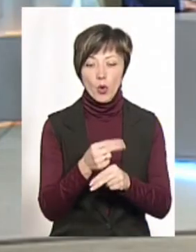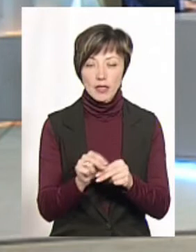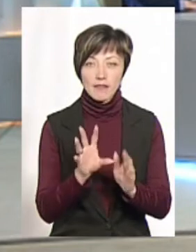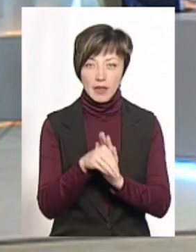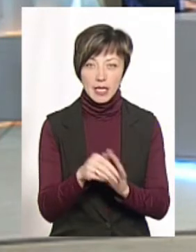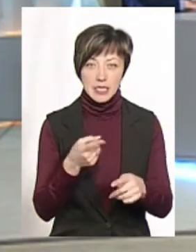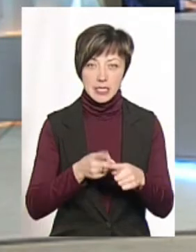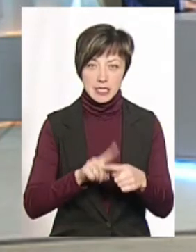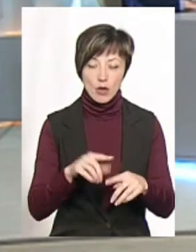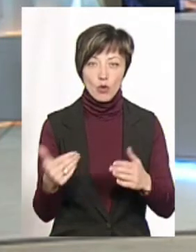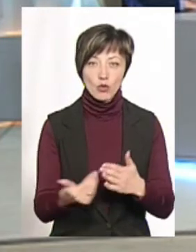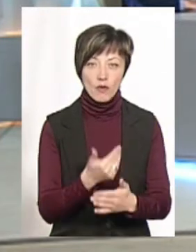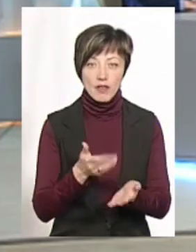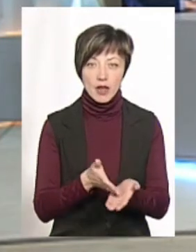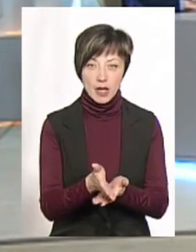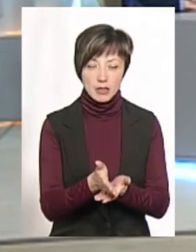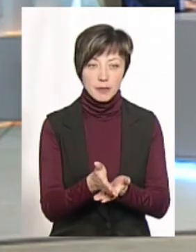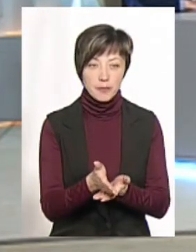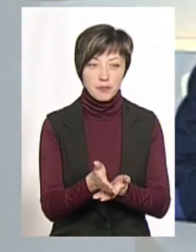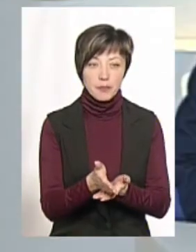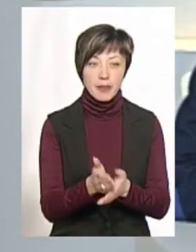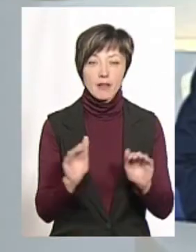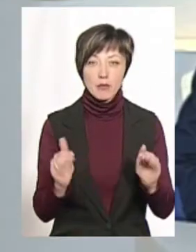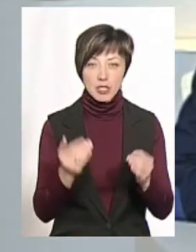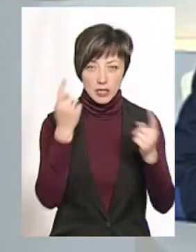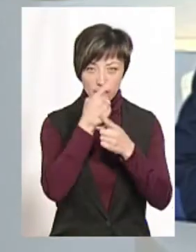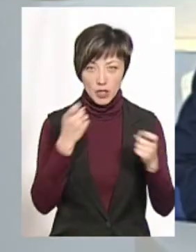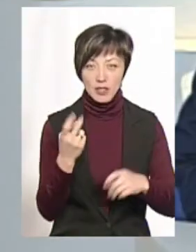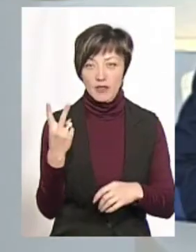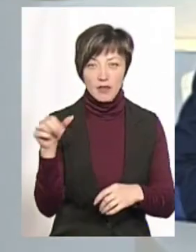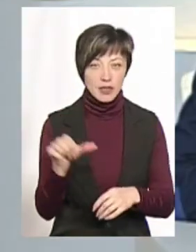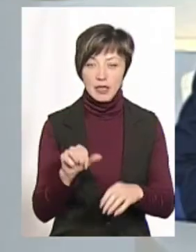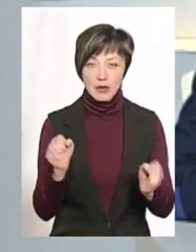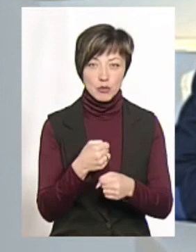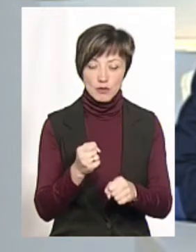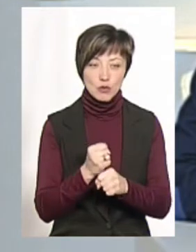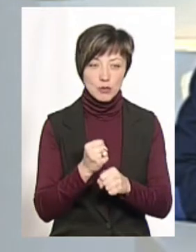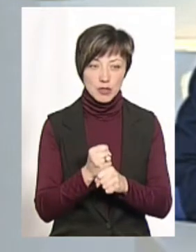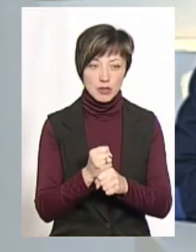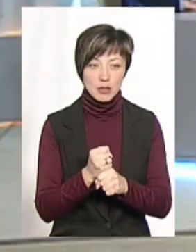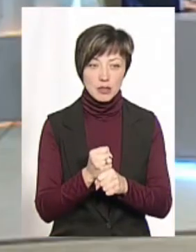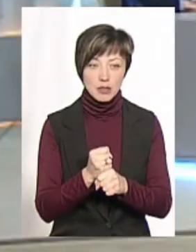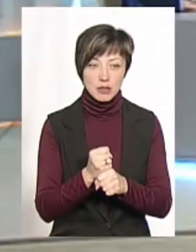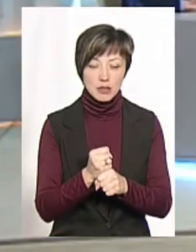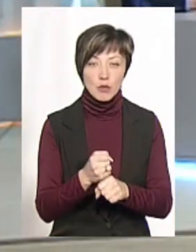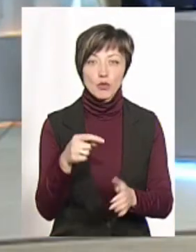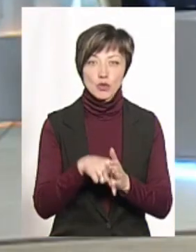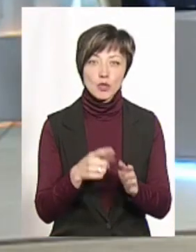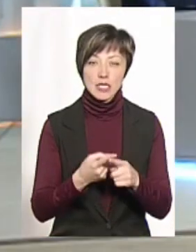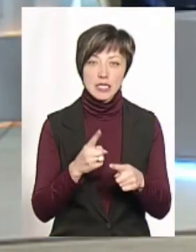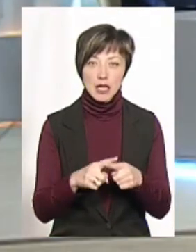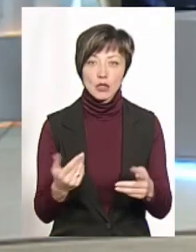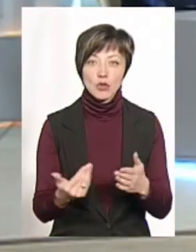корективи внесені в цей оновлений варіант? Ну, власне, в межах ефіру, в межах двох хвилин це нереально зробити, от тому основні, що, по суті,